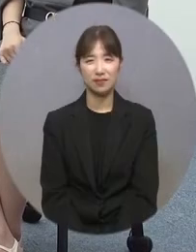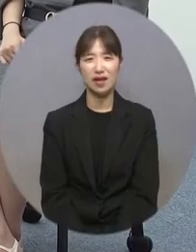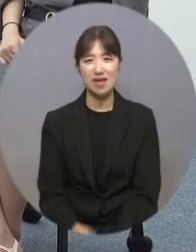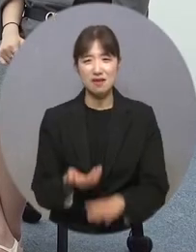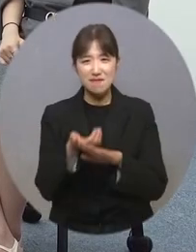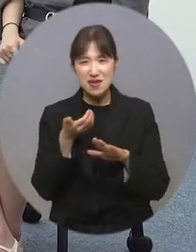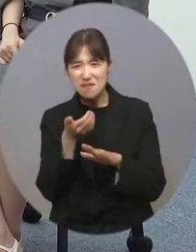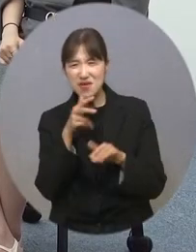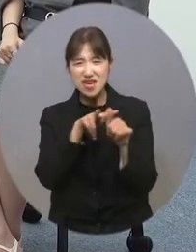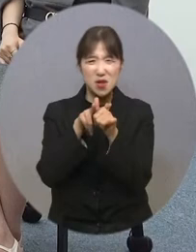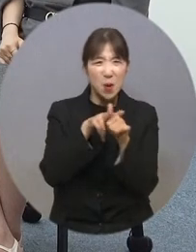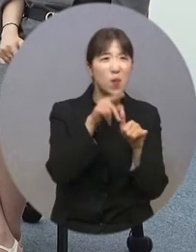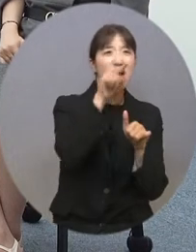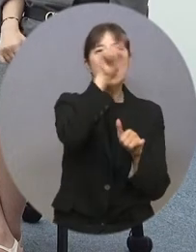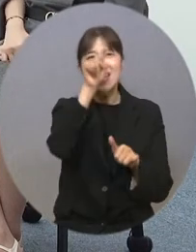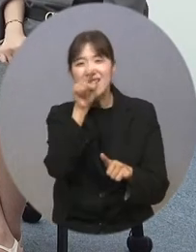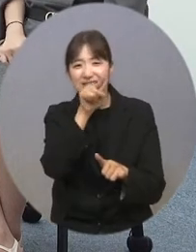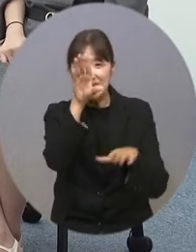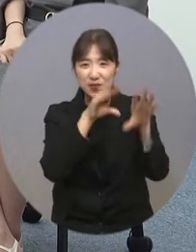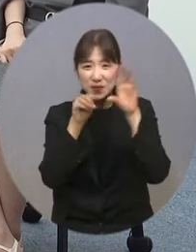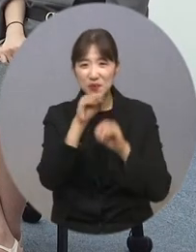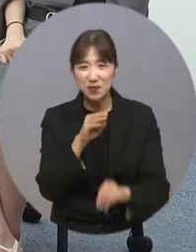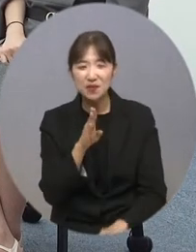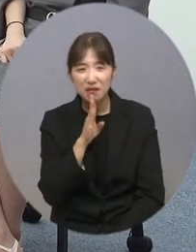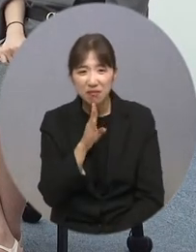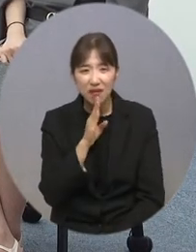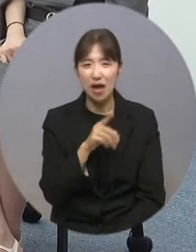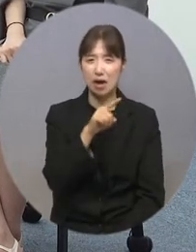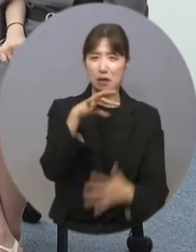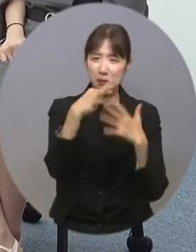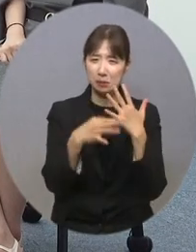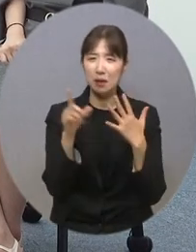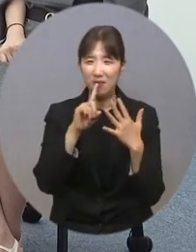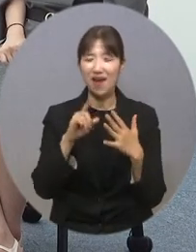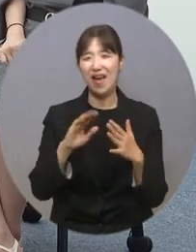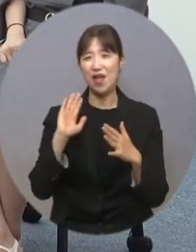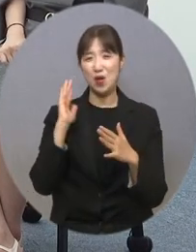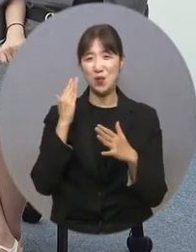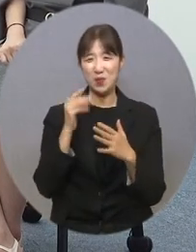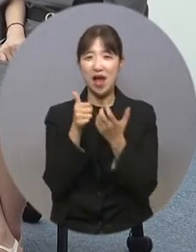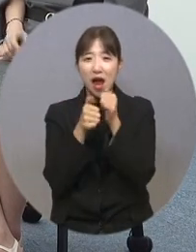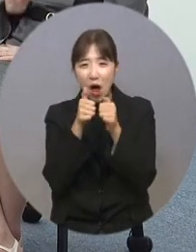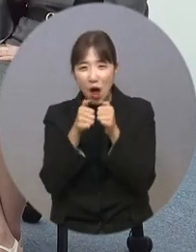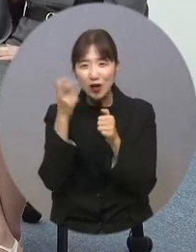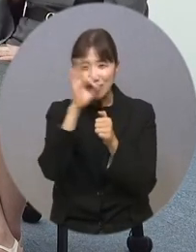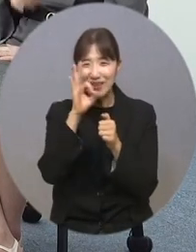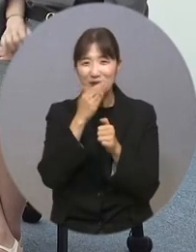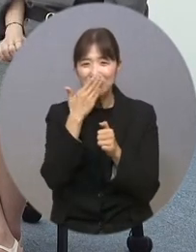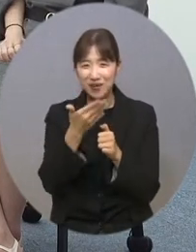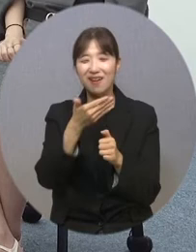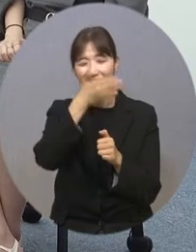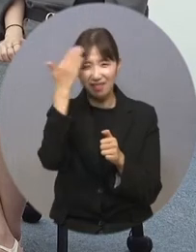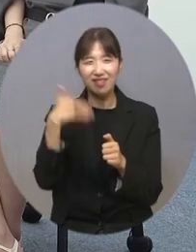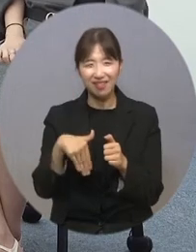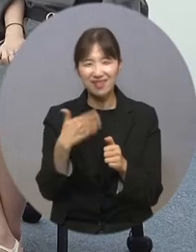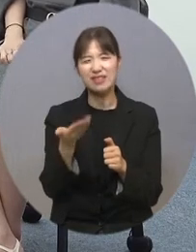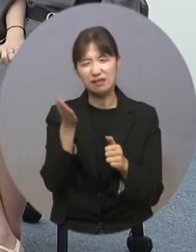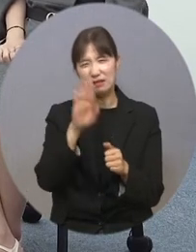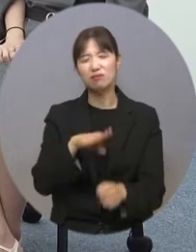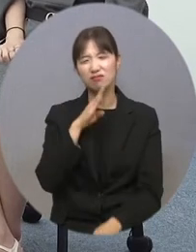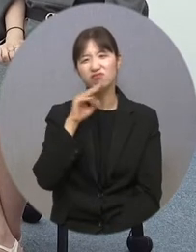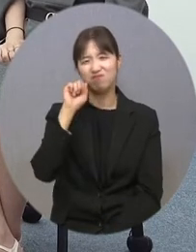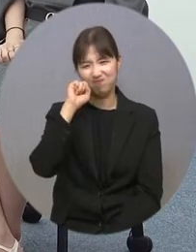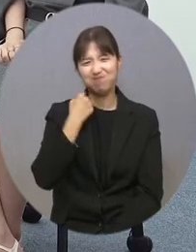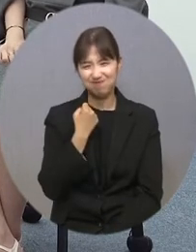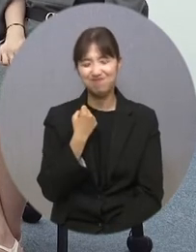정보를 취득하고 그죠 여기 메뉴가 보이는 요즘 그래도 젊 새카만 나오니까 예 그런 어려움이 있으실 것